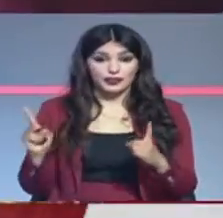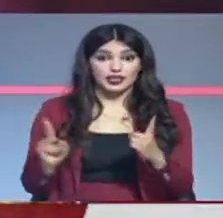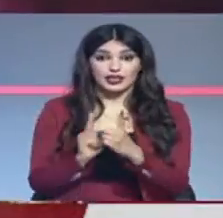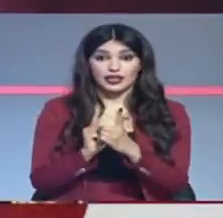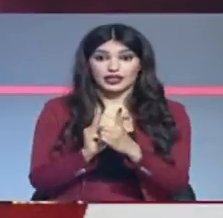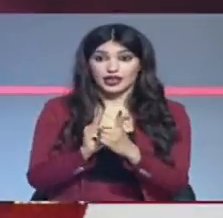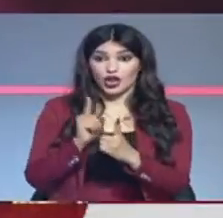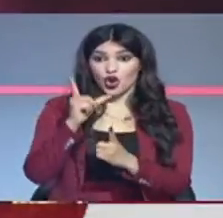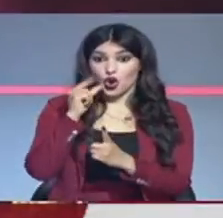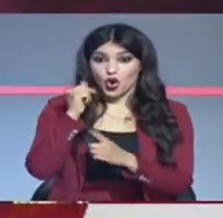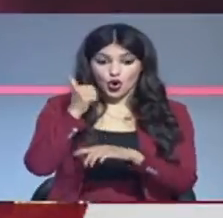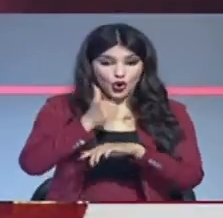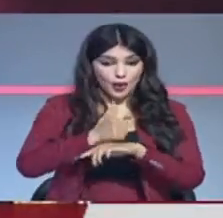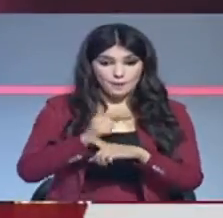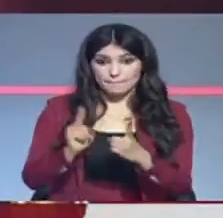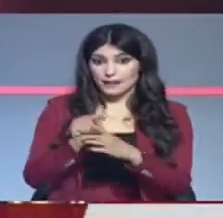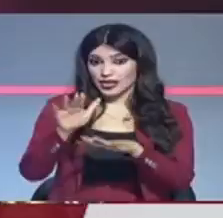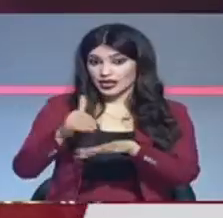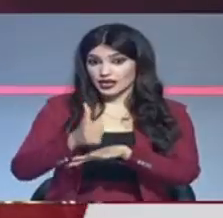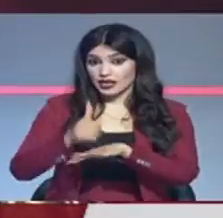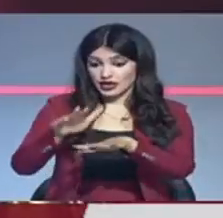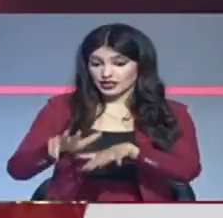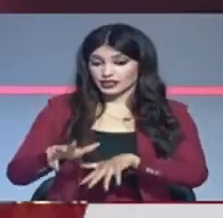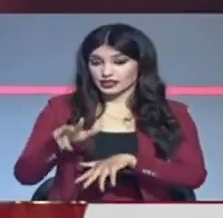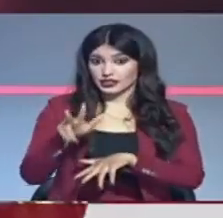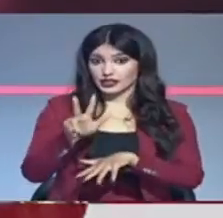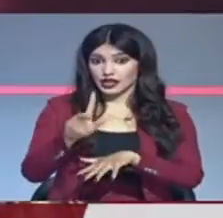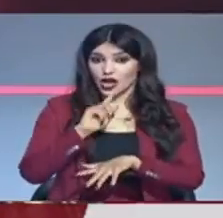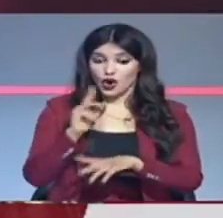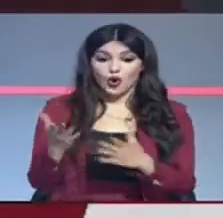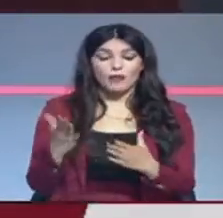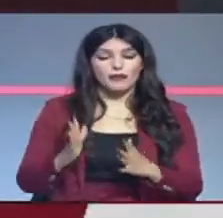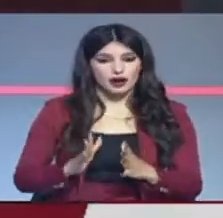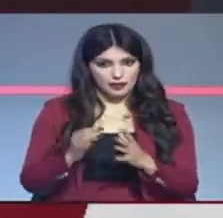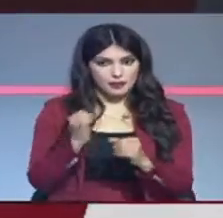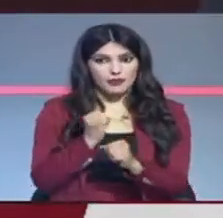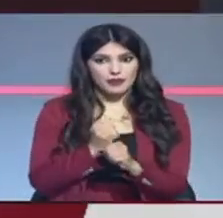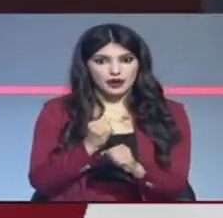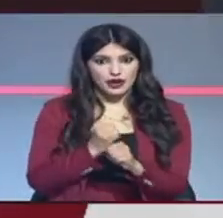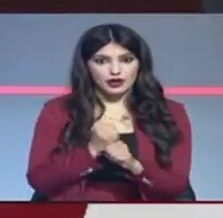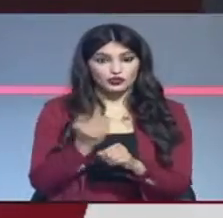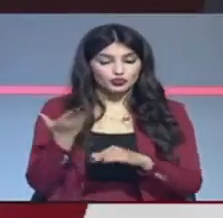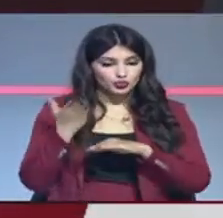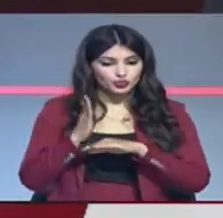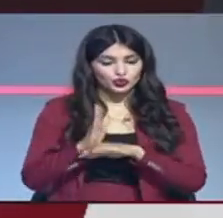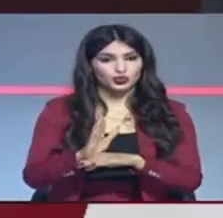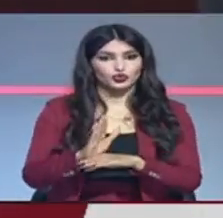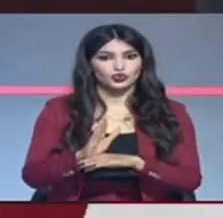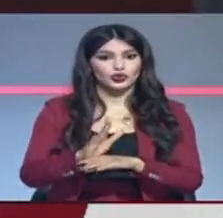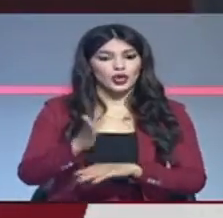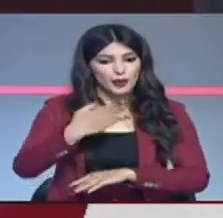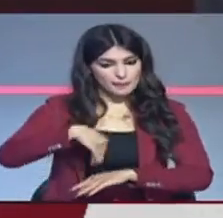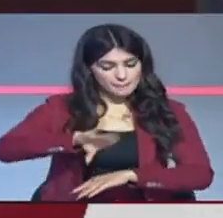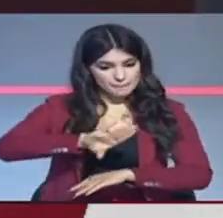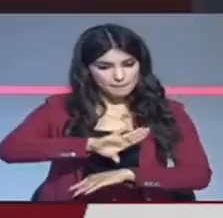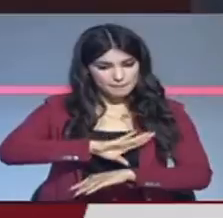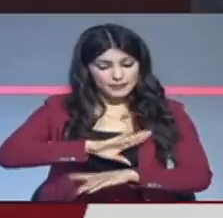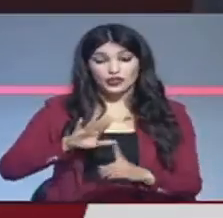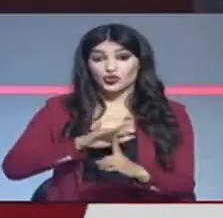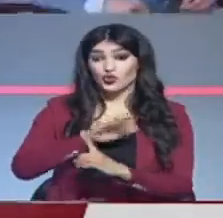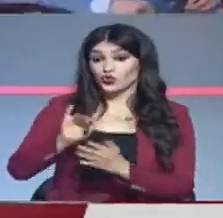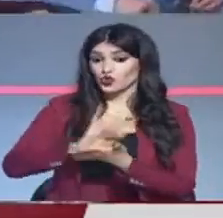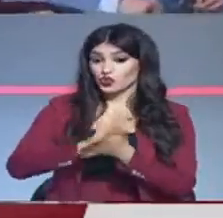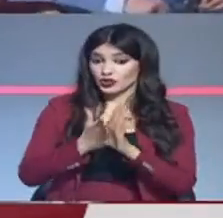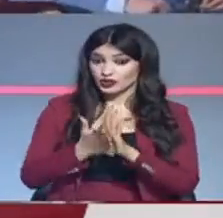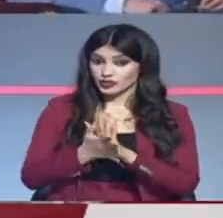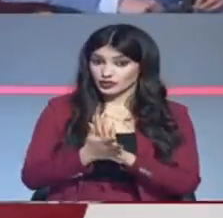وزميله وراثي جديده اشاد رئيس مجلس النواب هذا العمل التطوعي الذين مع وعين بالدور الموكوله للمجتمع المدني